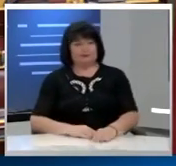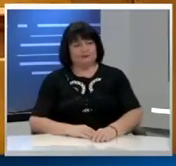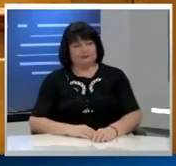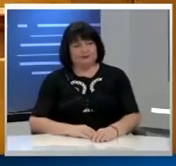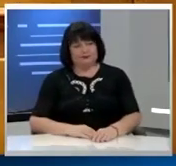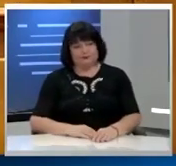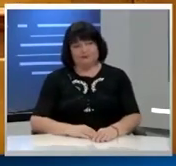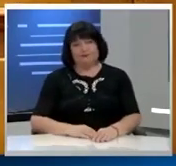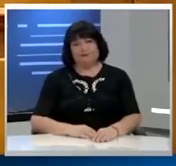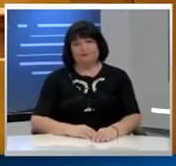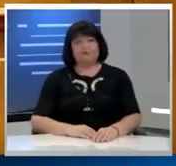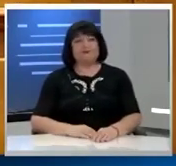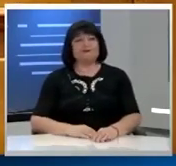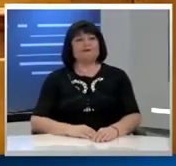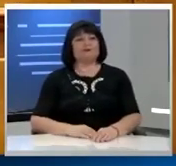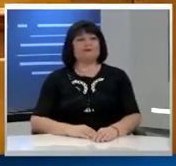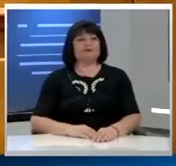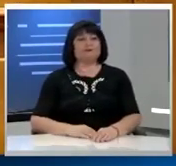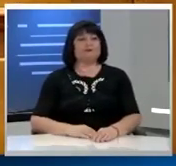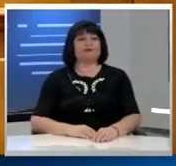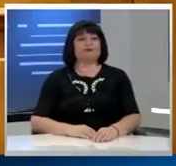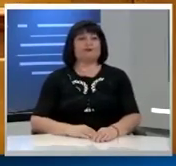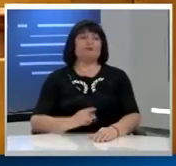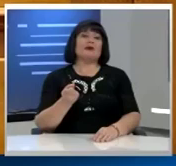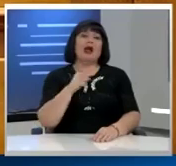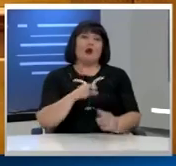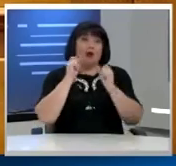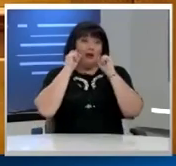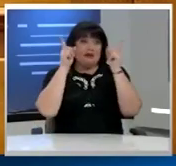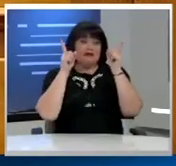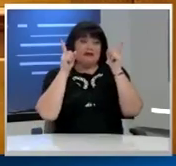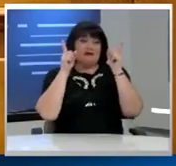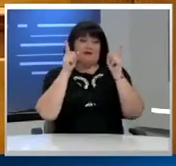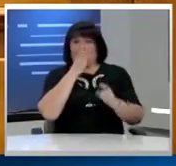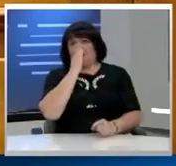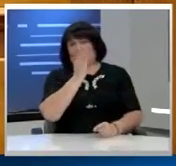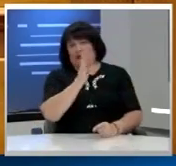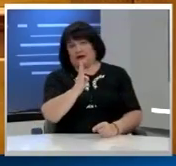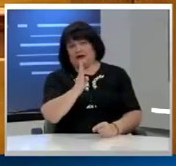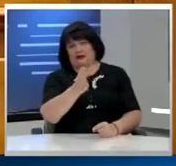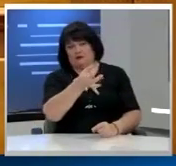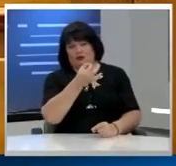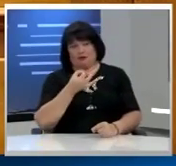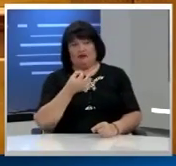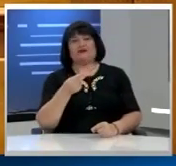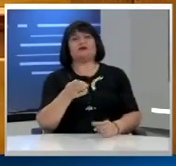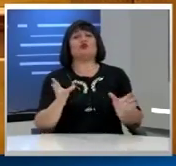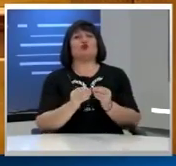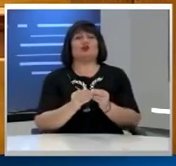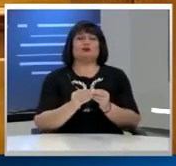Πάμε τώρα και στην άλλη απίστευτη υποκρισία